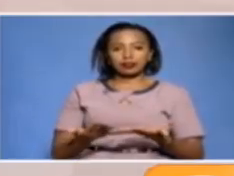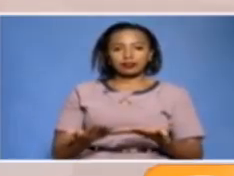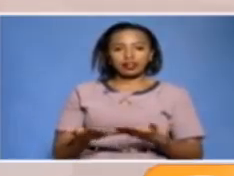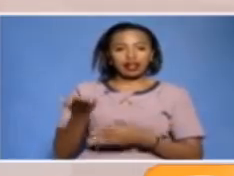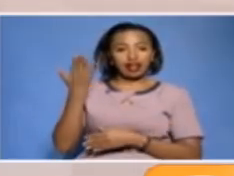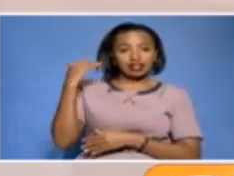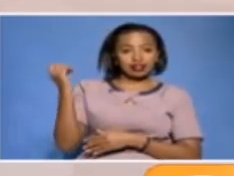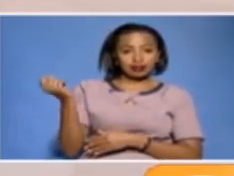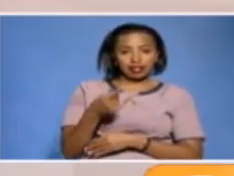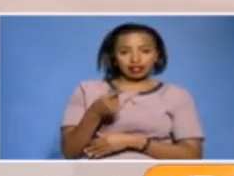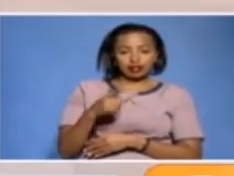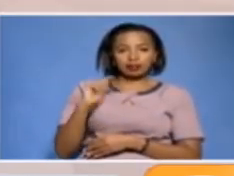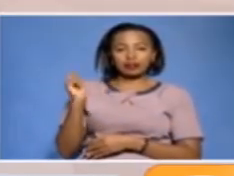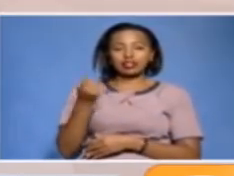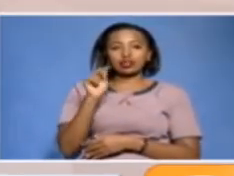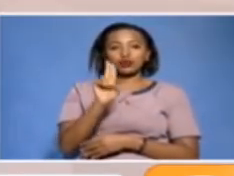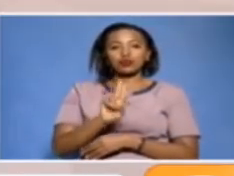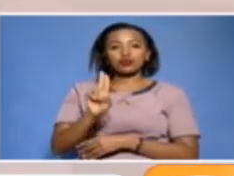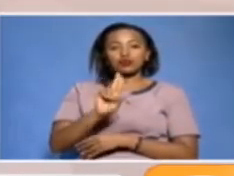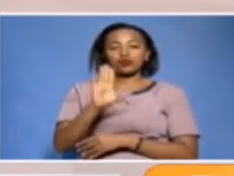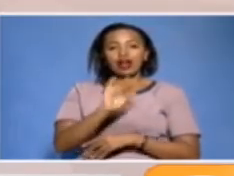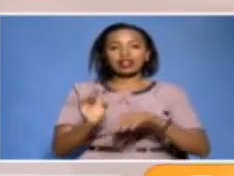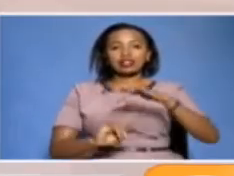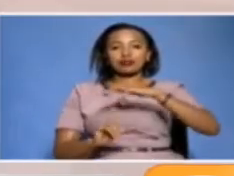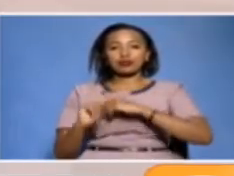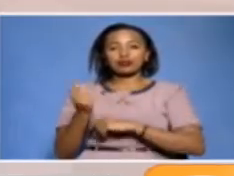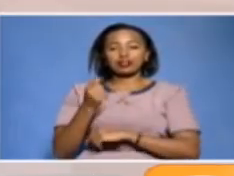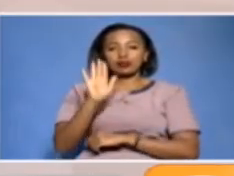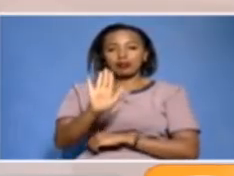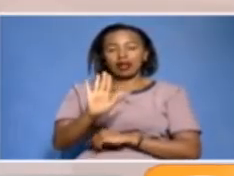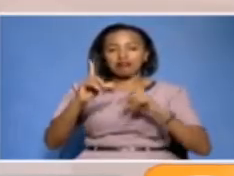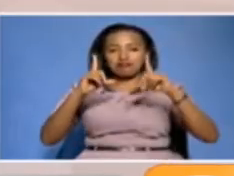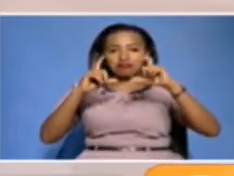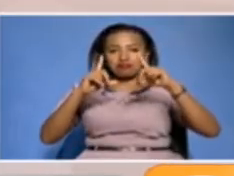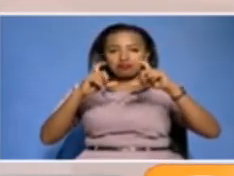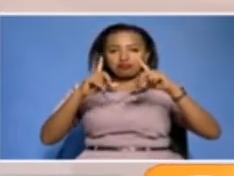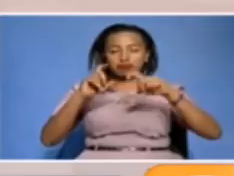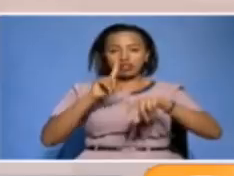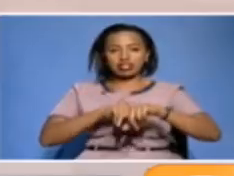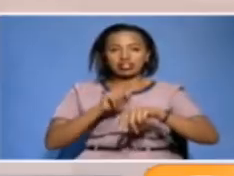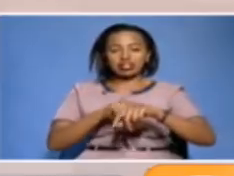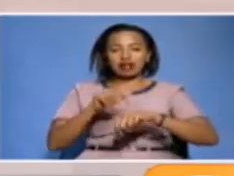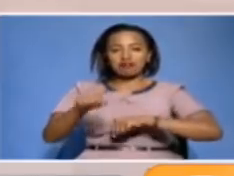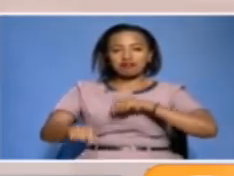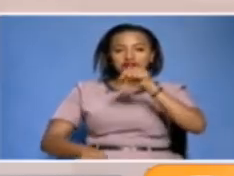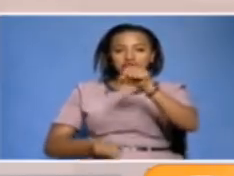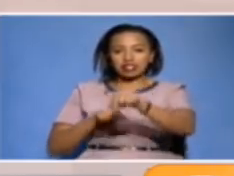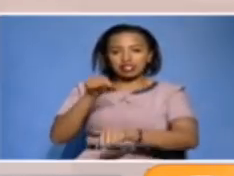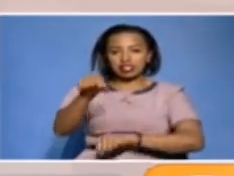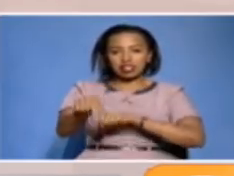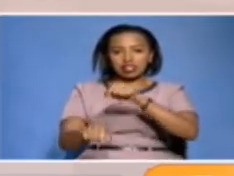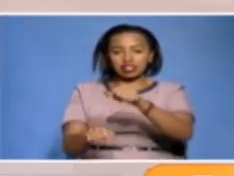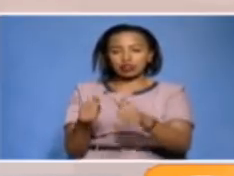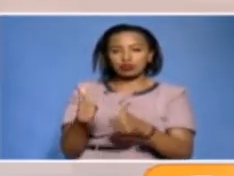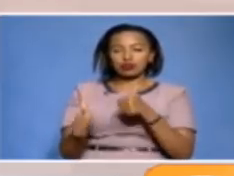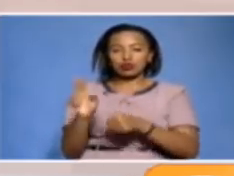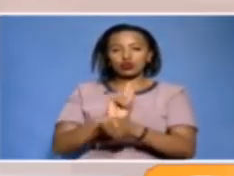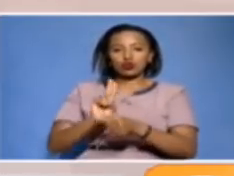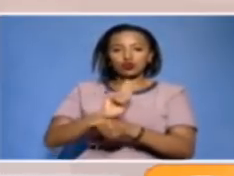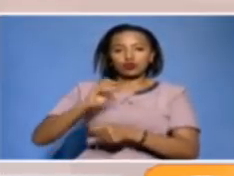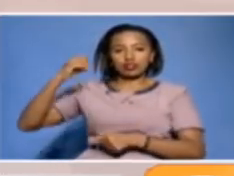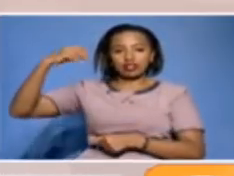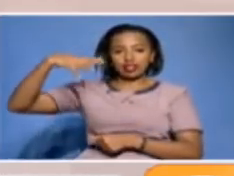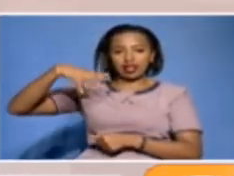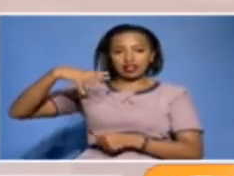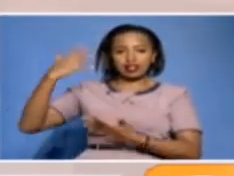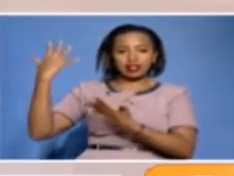Mwezi uliopita Rais Uhuru Kenyatta na naibu wake William Ruto walipigwa picha wakiendesha baiskeli inayotumia miale ya jua. Baiskeli hiyo ni uvumbuzi wa Roger